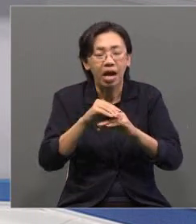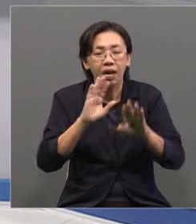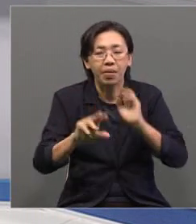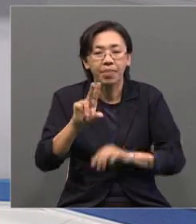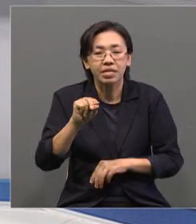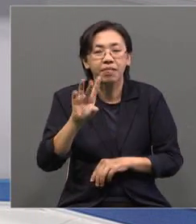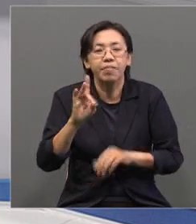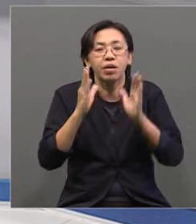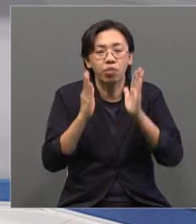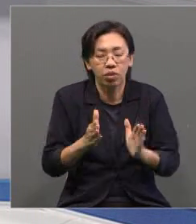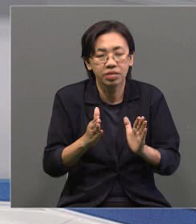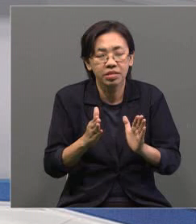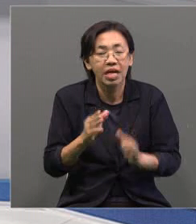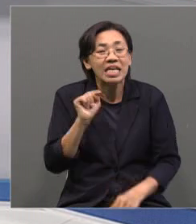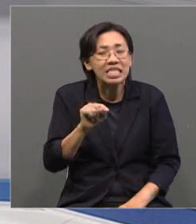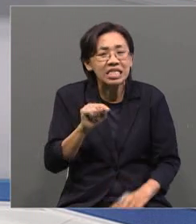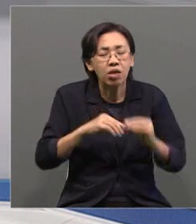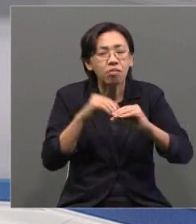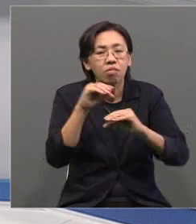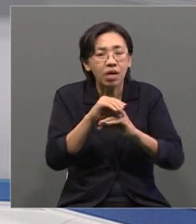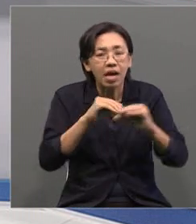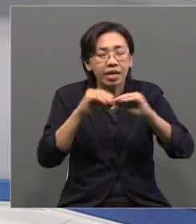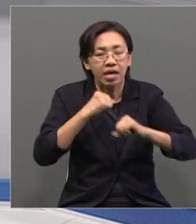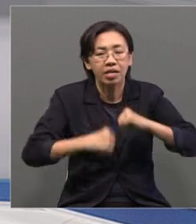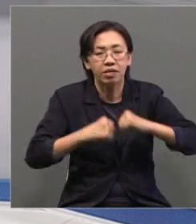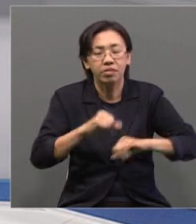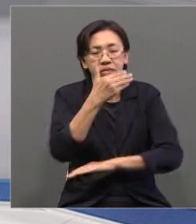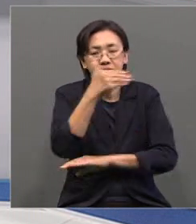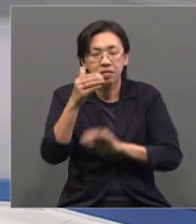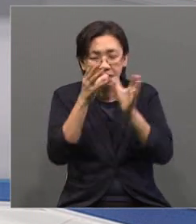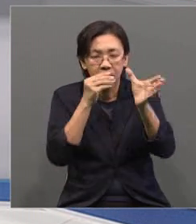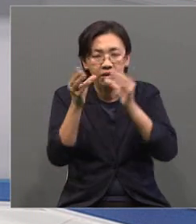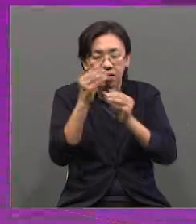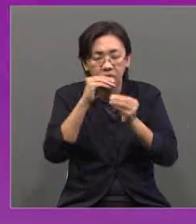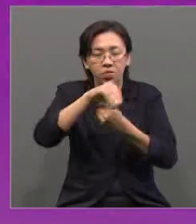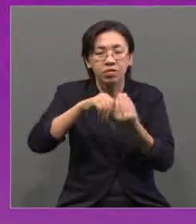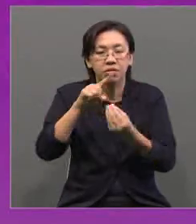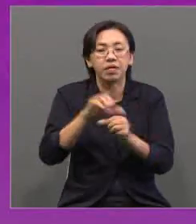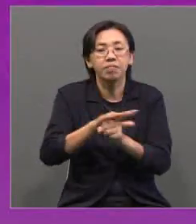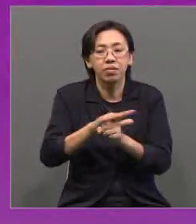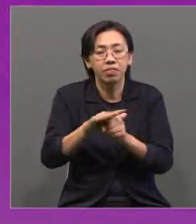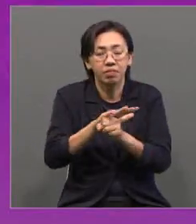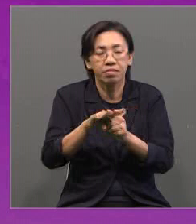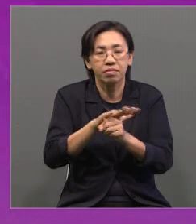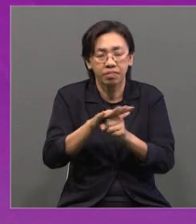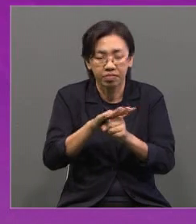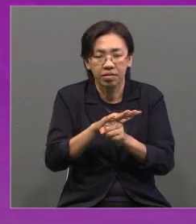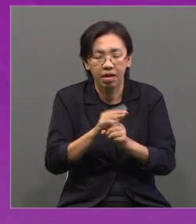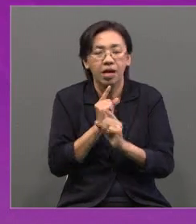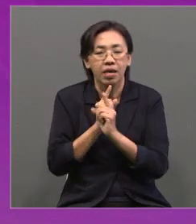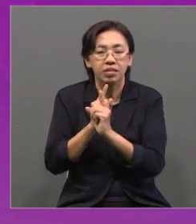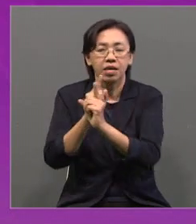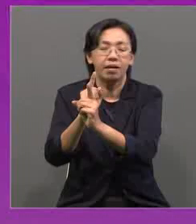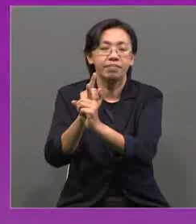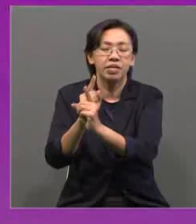แล้ว38คนนะคะมาร่วมในโครงการเยาวชนนานาชาติเรียนรู้หลักปรัชญาของเศรษฐกิจพอเพียงสืบสานตามรอยพระยุ